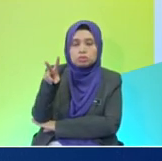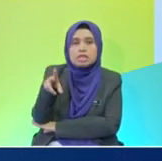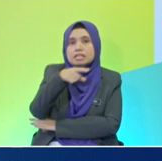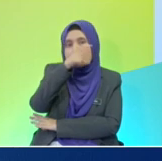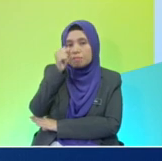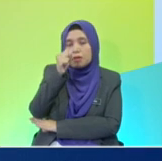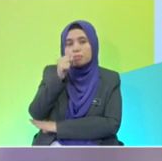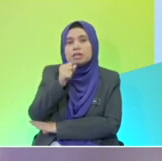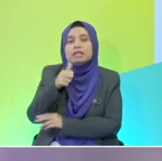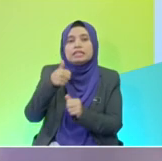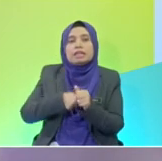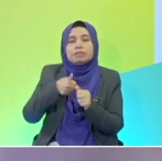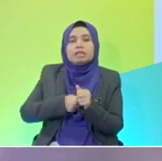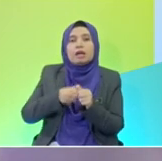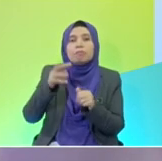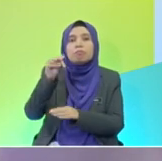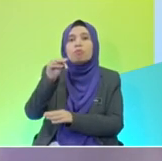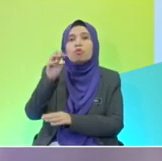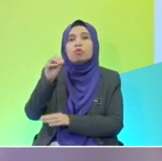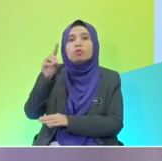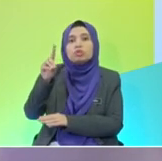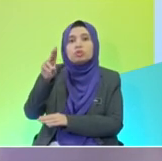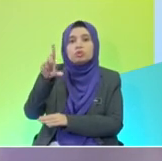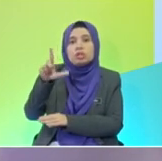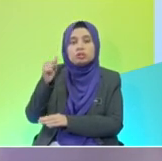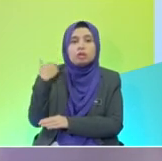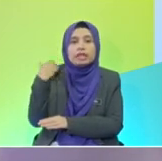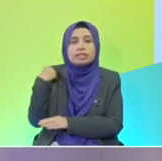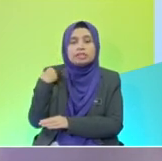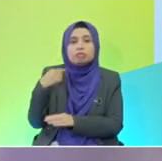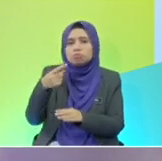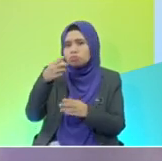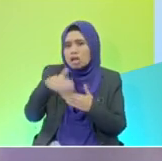sebenarnya sangat-sangat membantu murid untuk menjawab kita soalnya